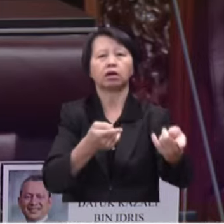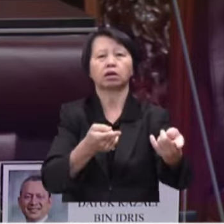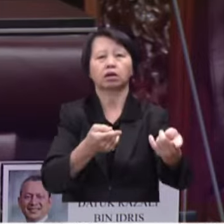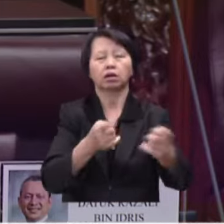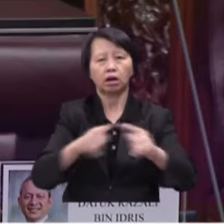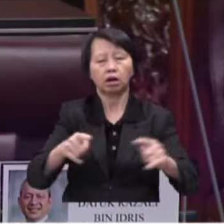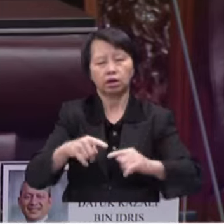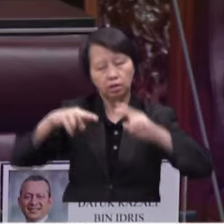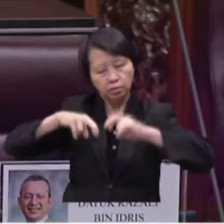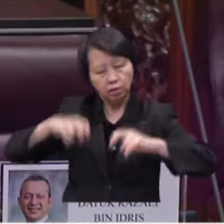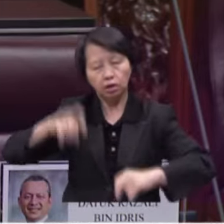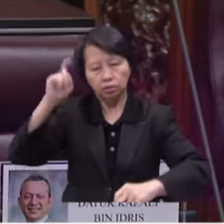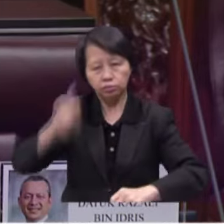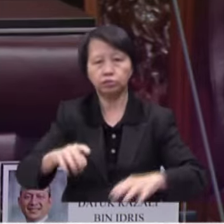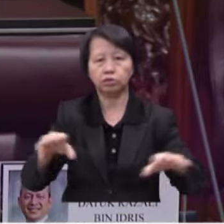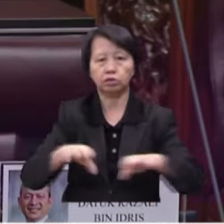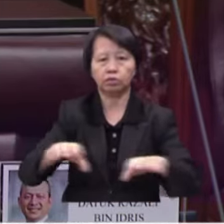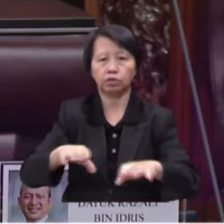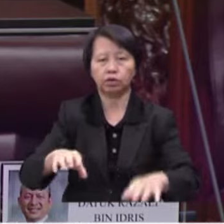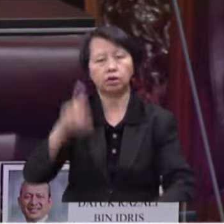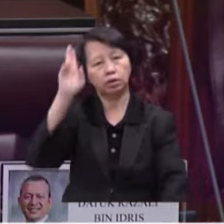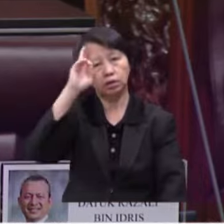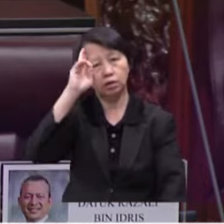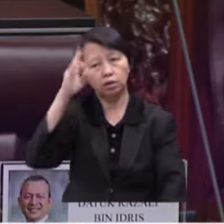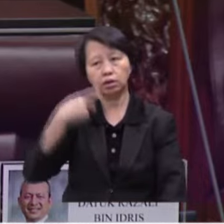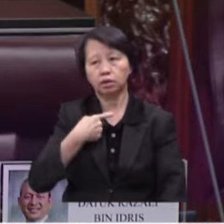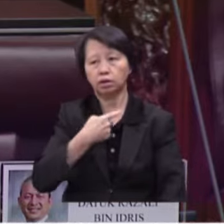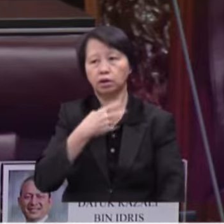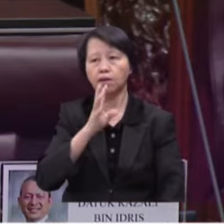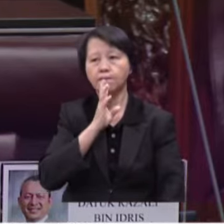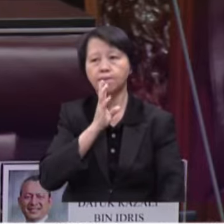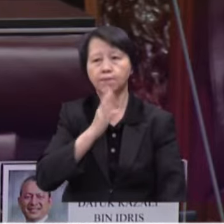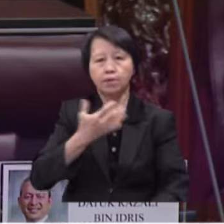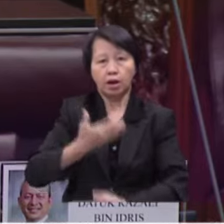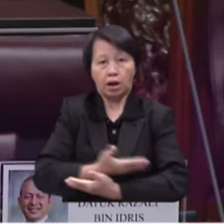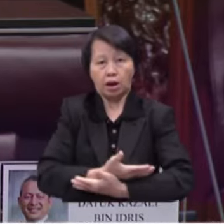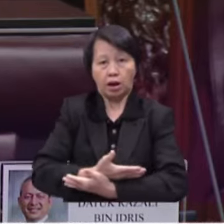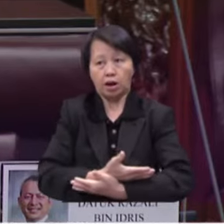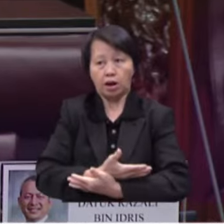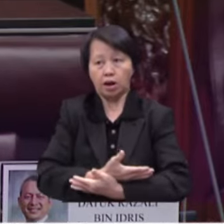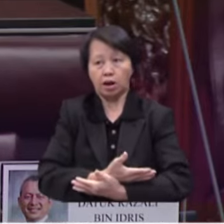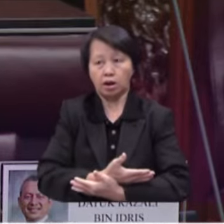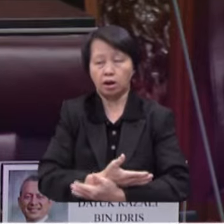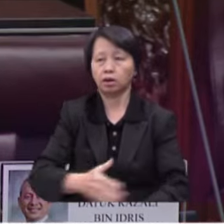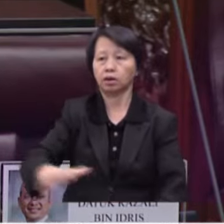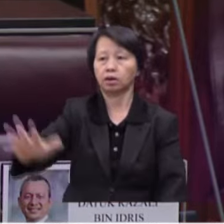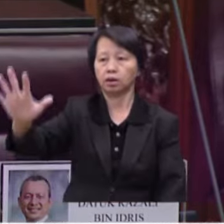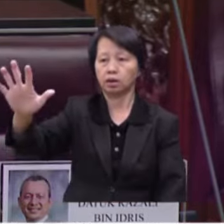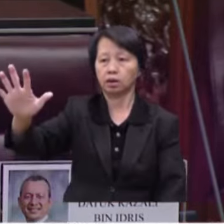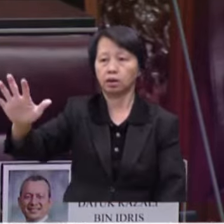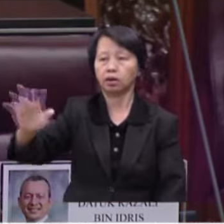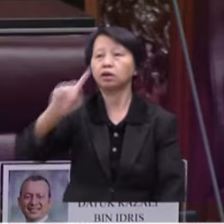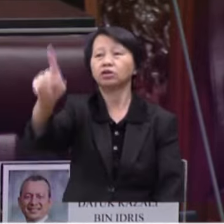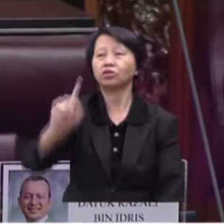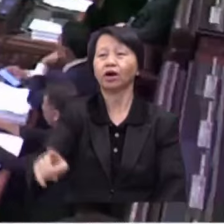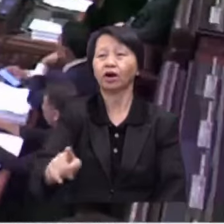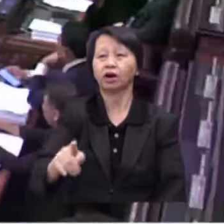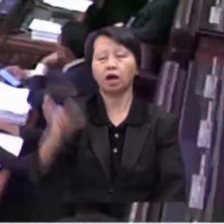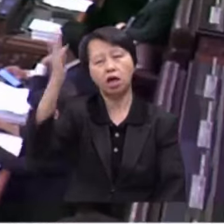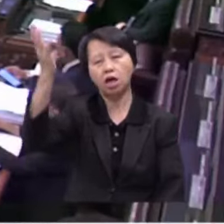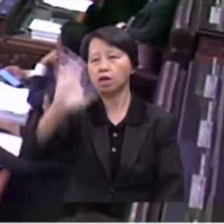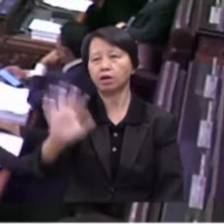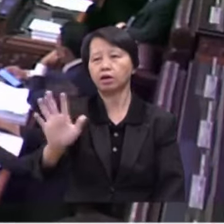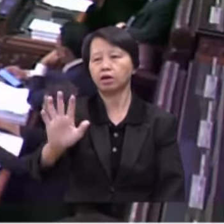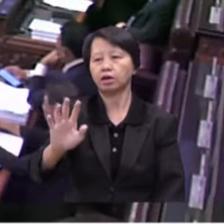pengkajian mesti diadakan seperti kita katakan eh Anak saya baru habis soalan tuh bukannya bahasa